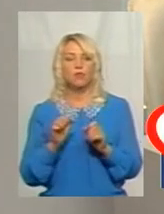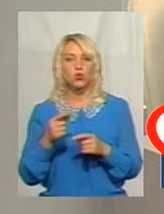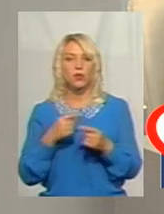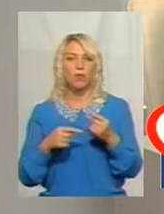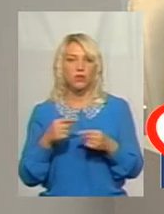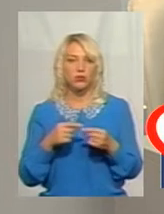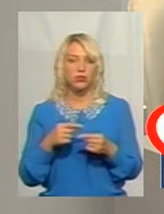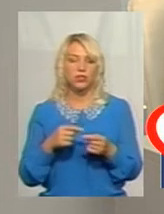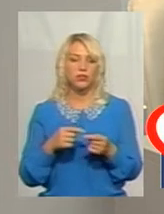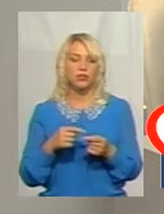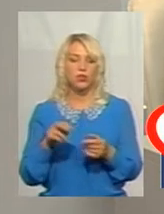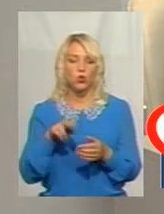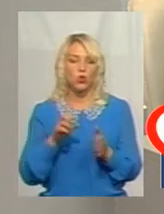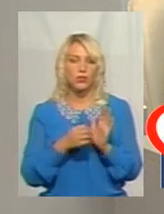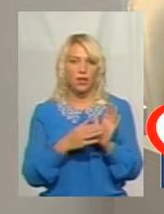можна записатись,